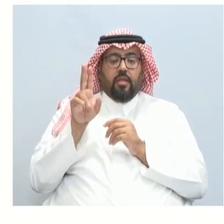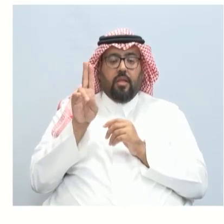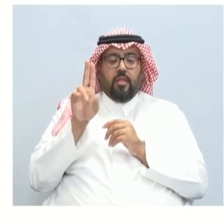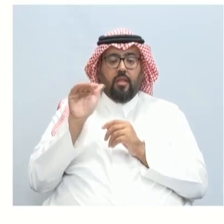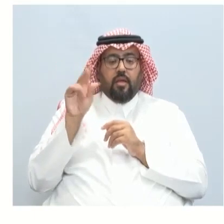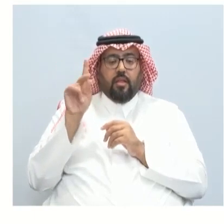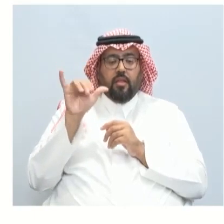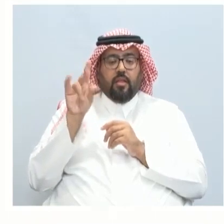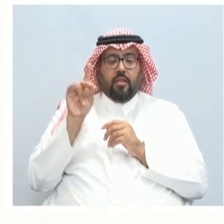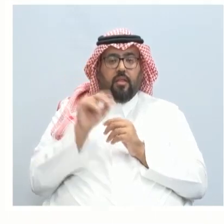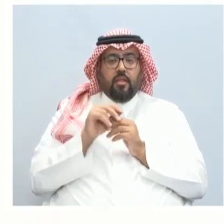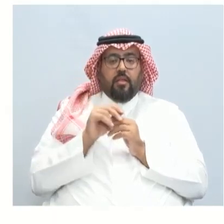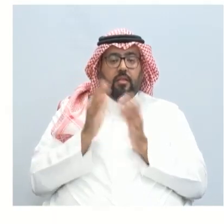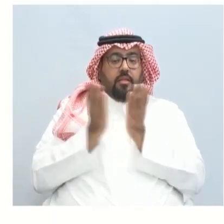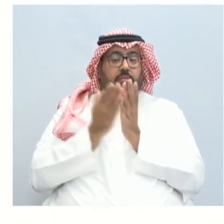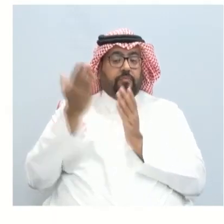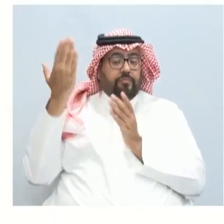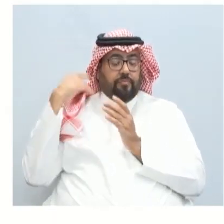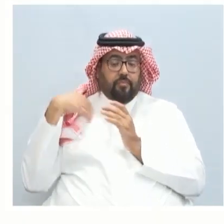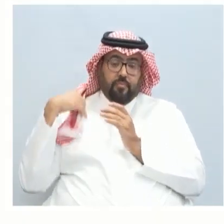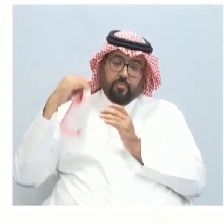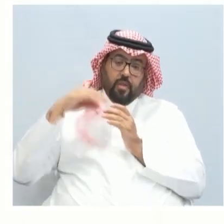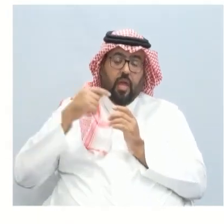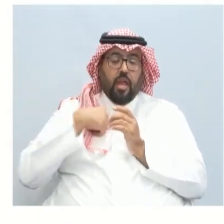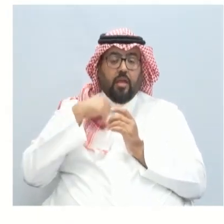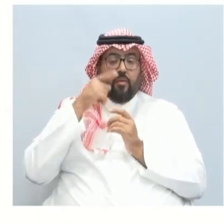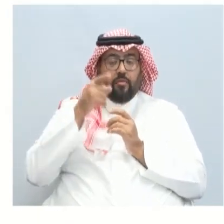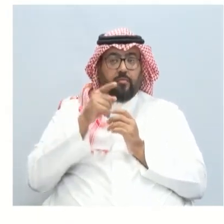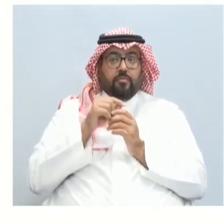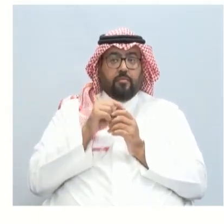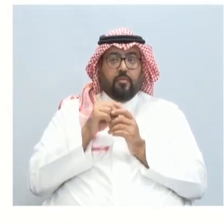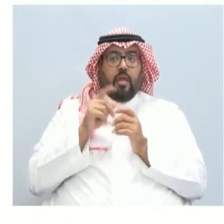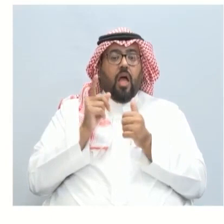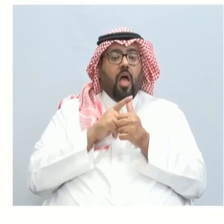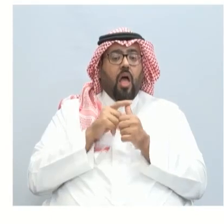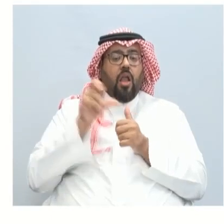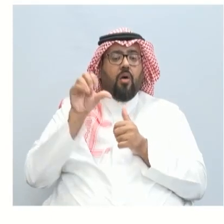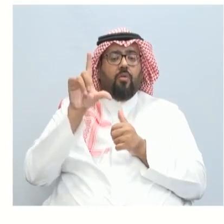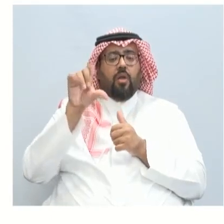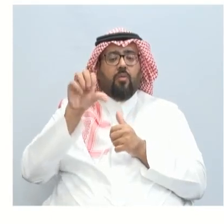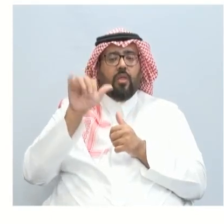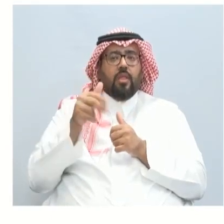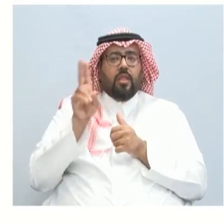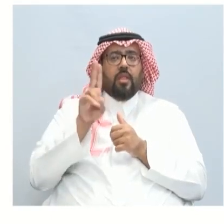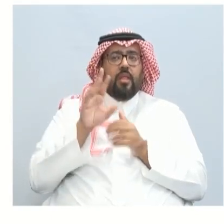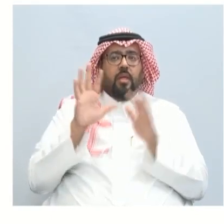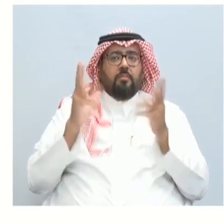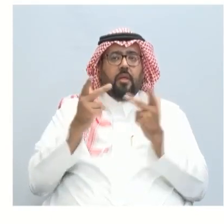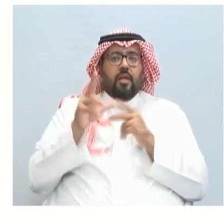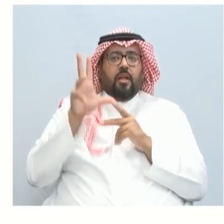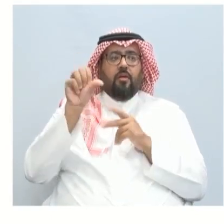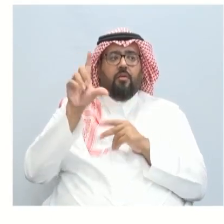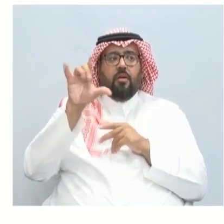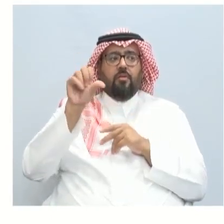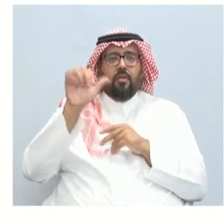في درسنا السابق تحدثنا انا وانتم عن الاولويات ما هي الاولويات